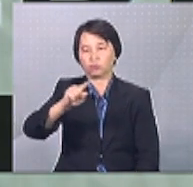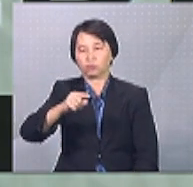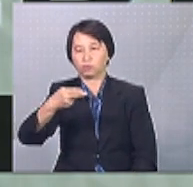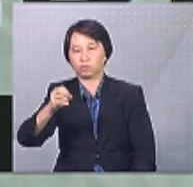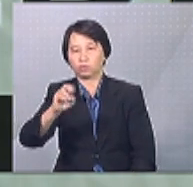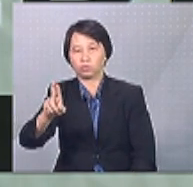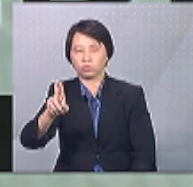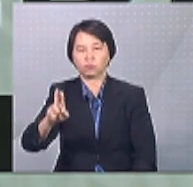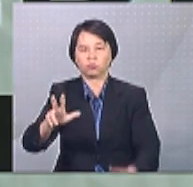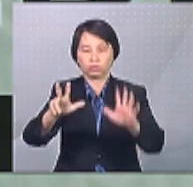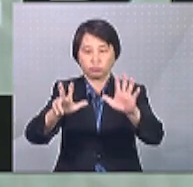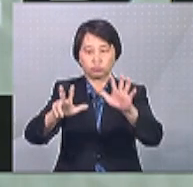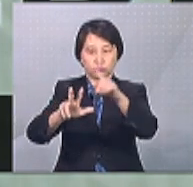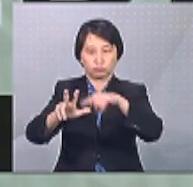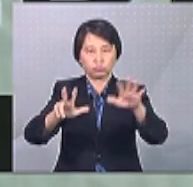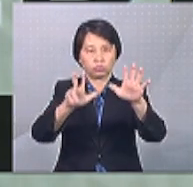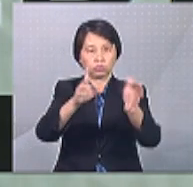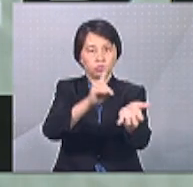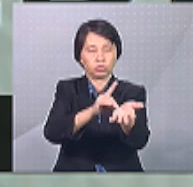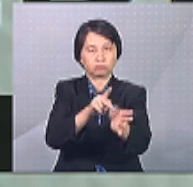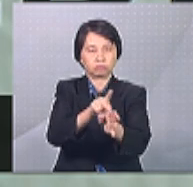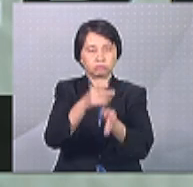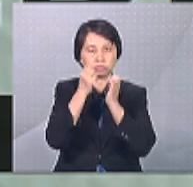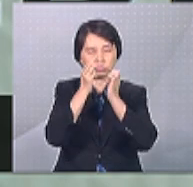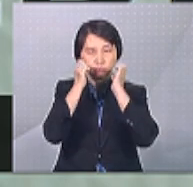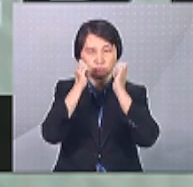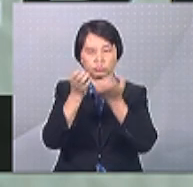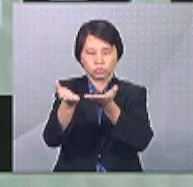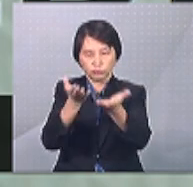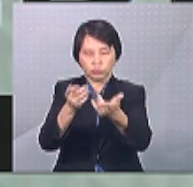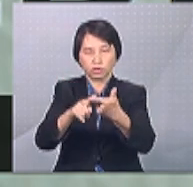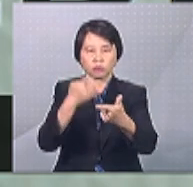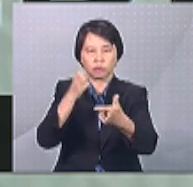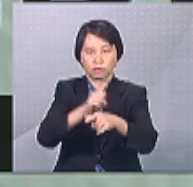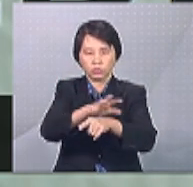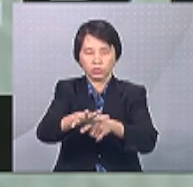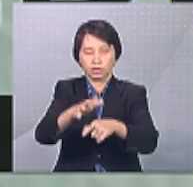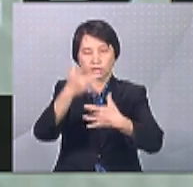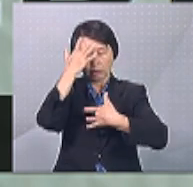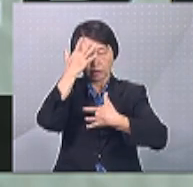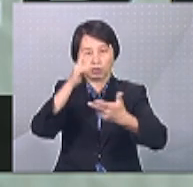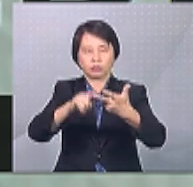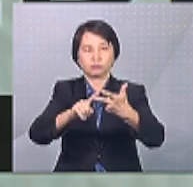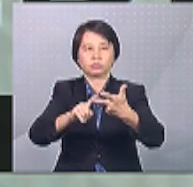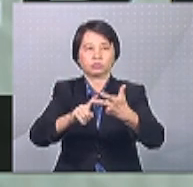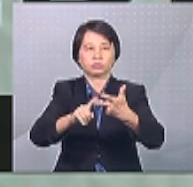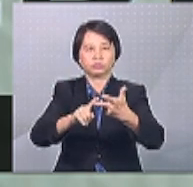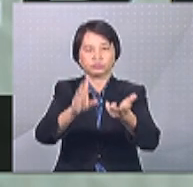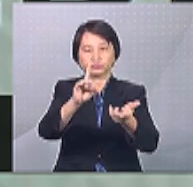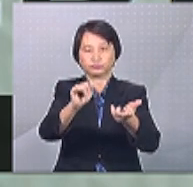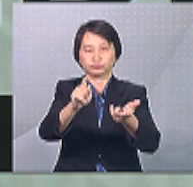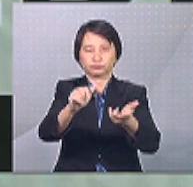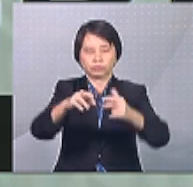mereka, kepakaran mereka ialah intensivist dan pakar infectious diseases dan data